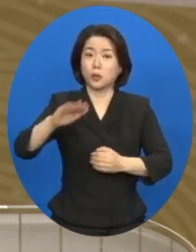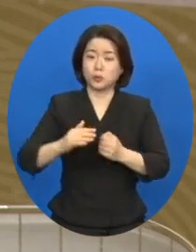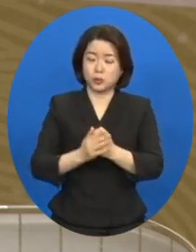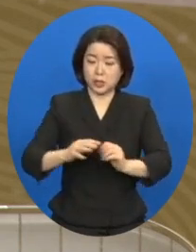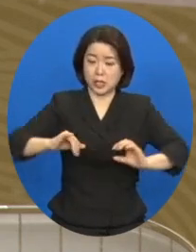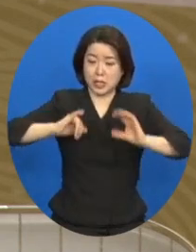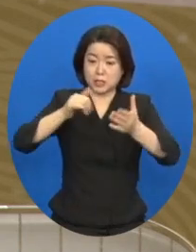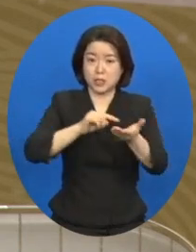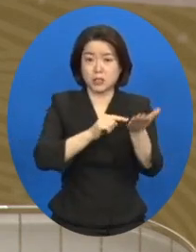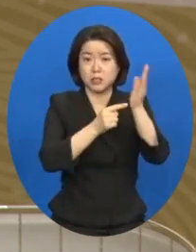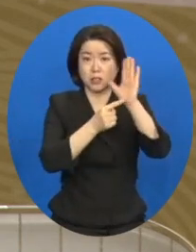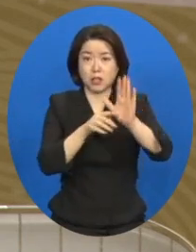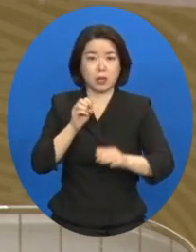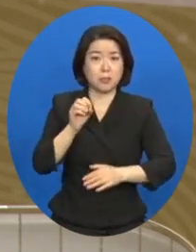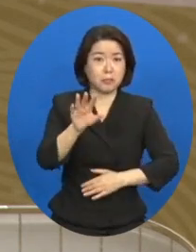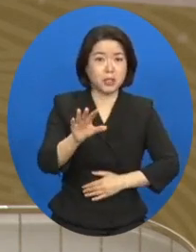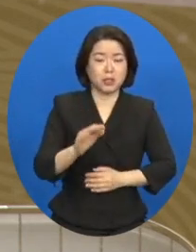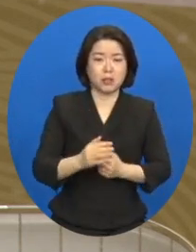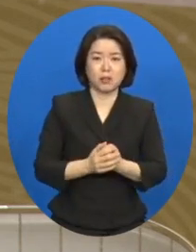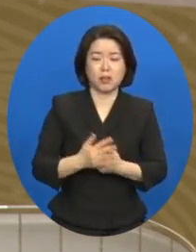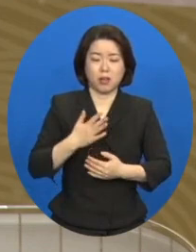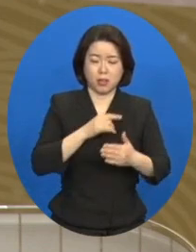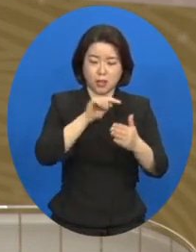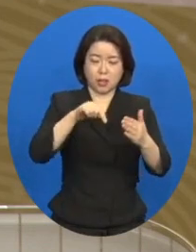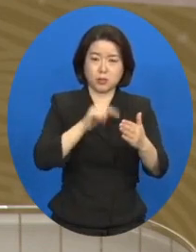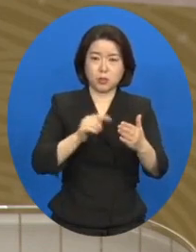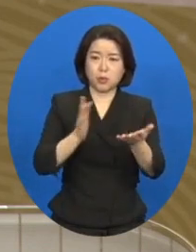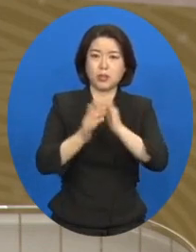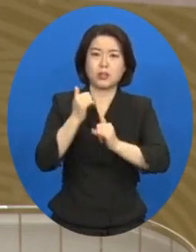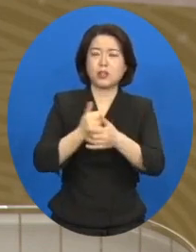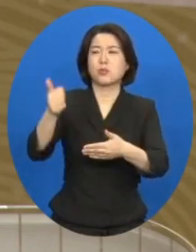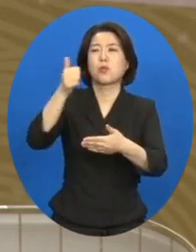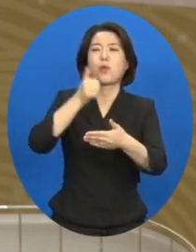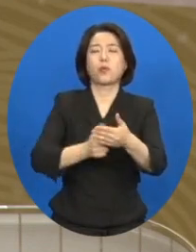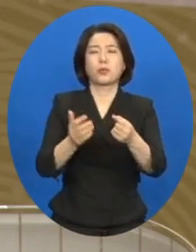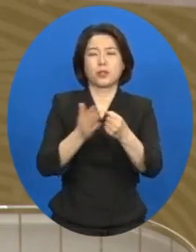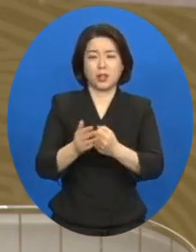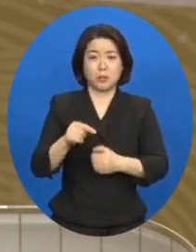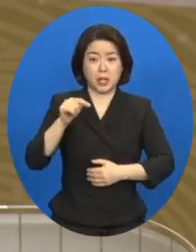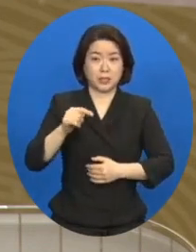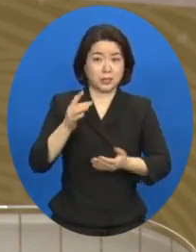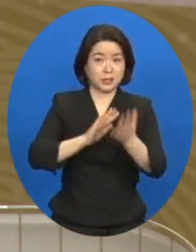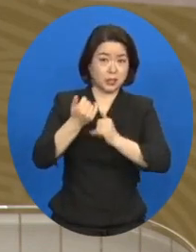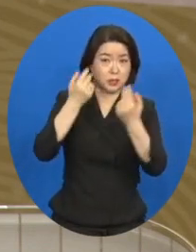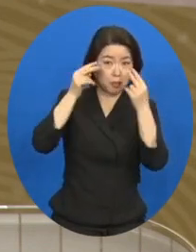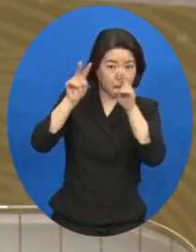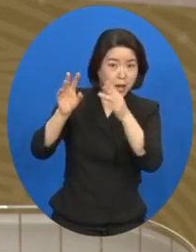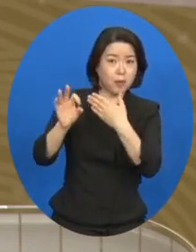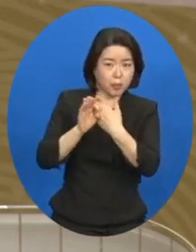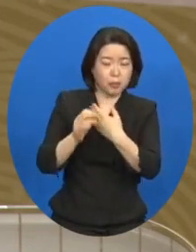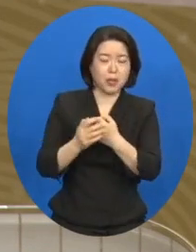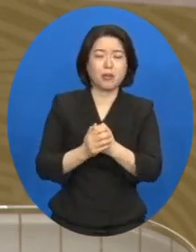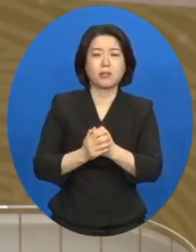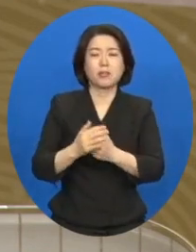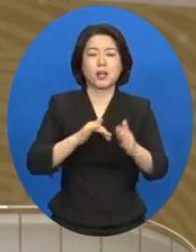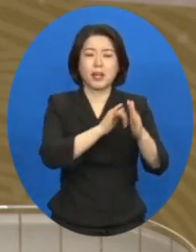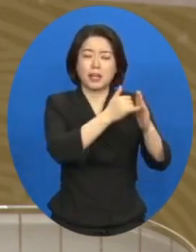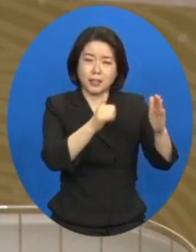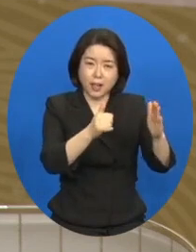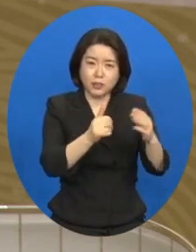빛이 돼요. 우리 안에 예수님이 오셨기 때문에 그 예수님을 바라보게 되면 우리가